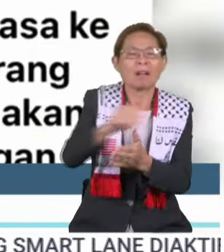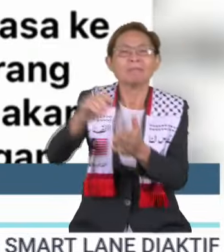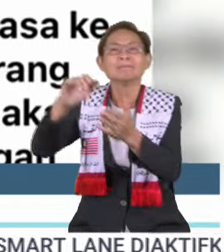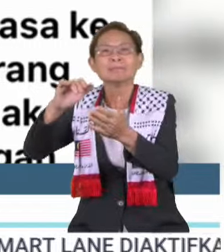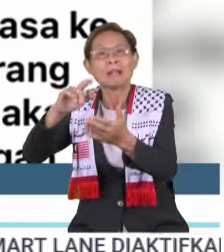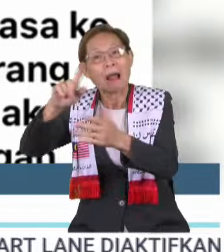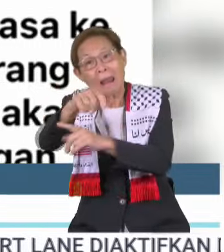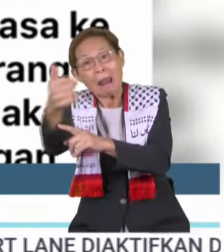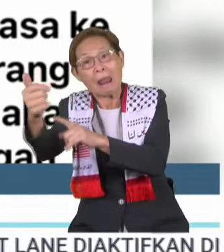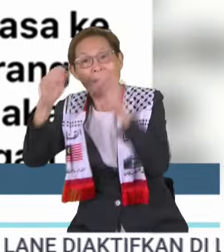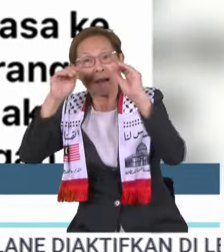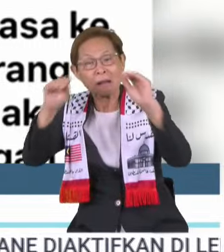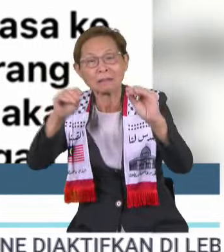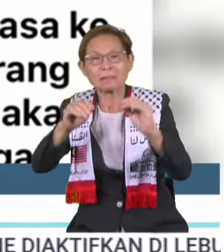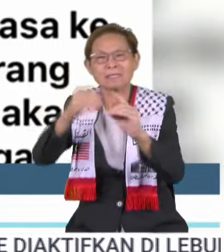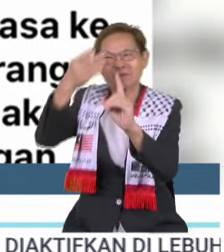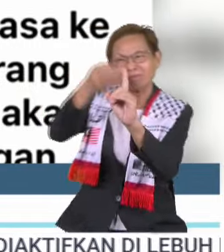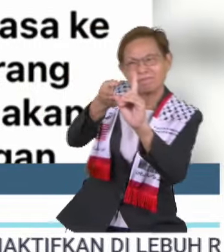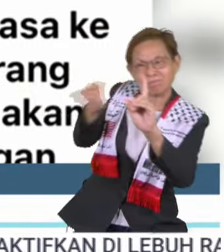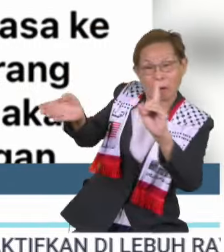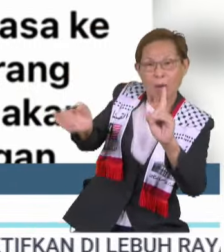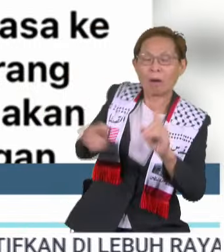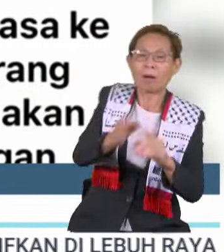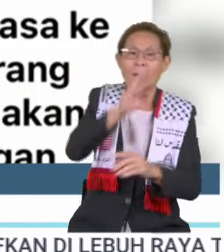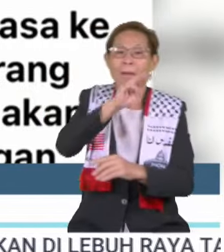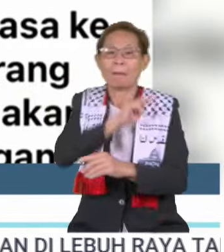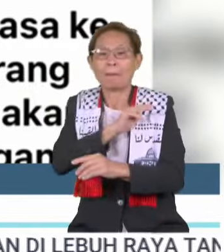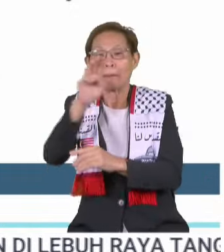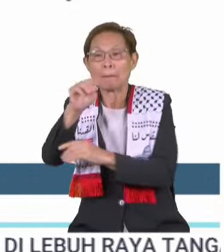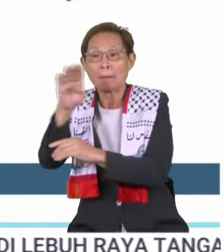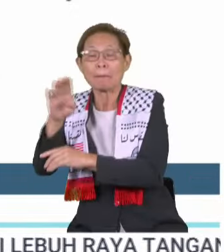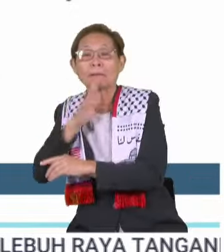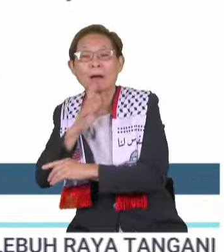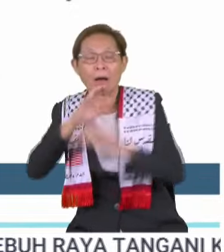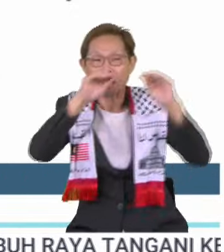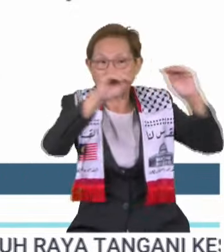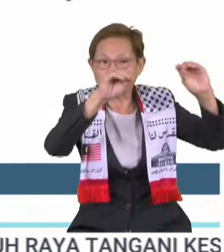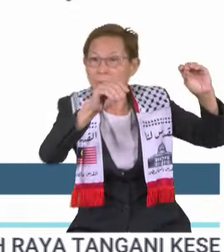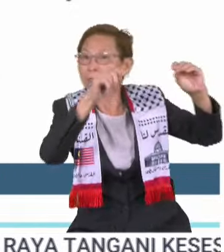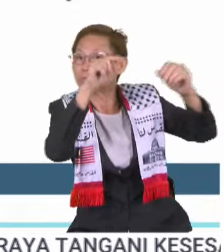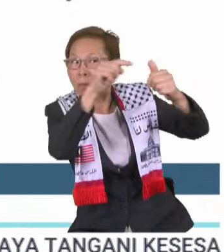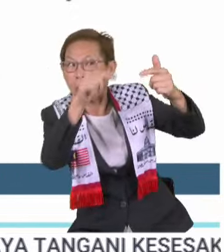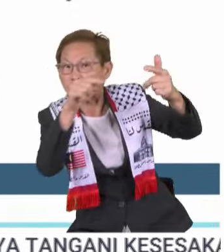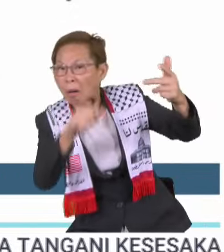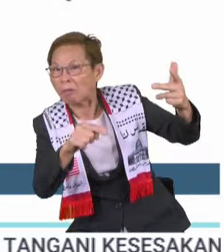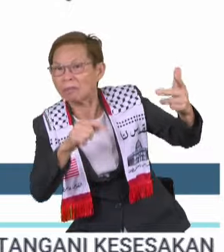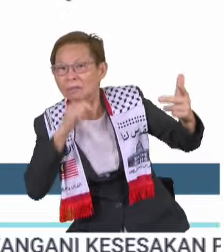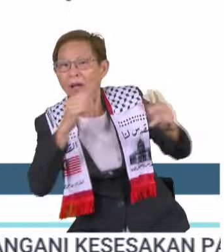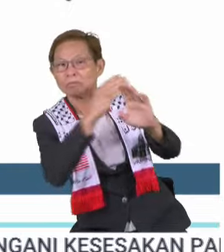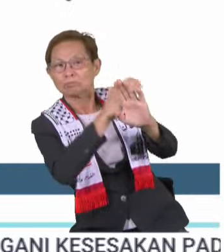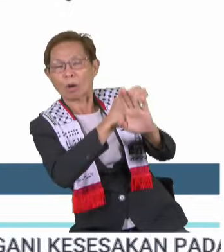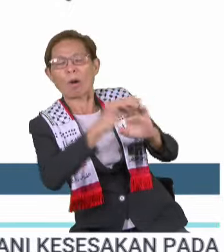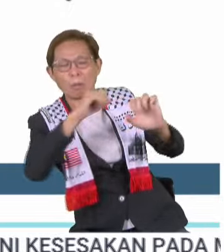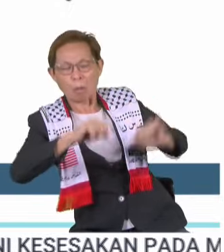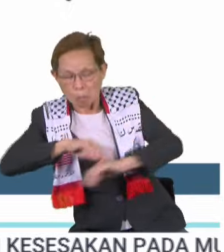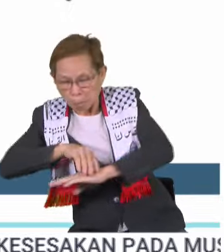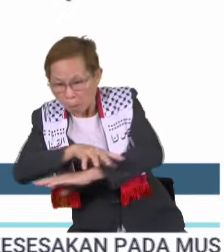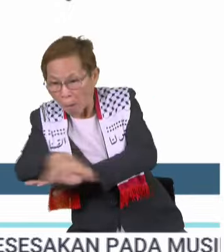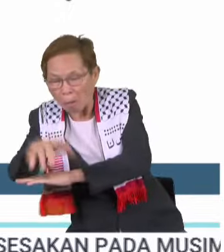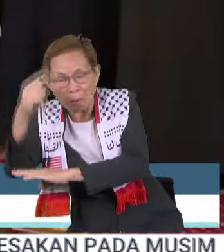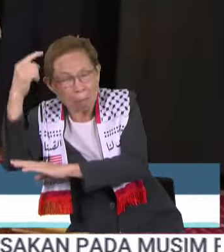menyeleweng. Mufti Pahang Profesor Datuk Dr. Asmadi Muhammad Naim berkata, ajaran-ajaran itu jika tidak dibendung boleh